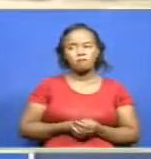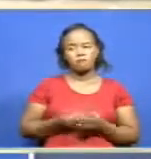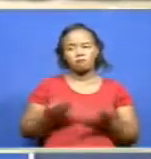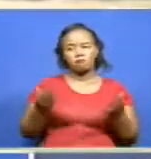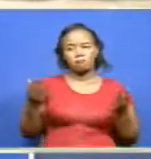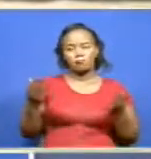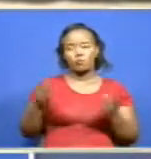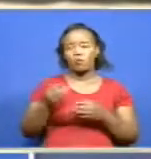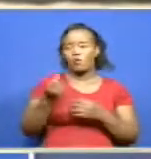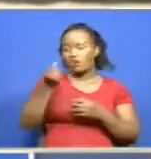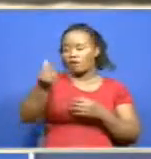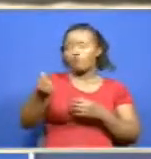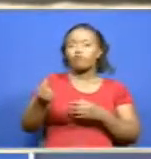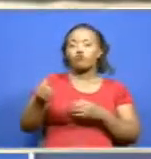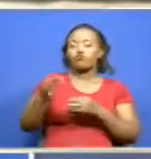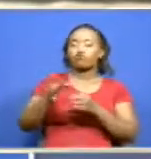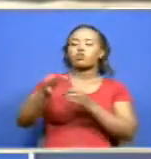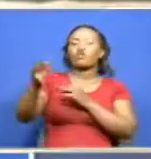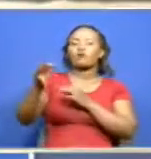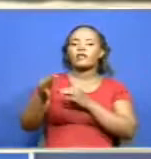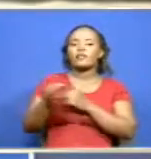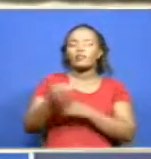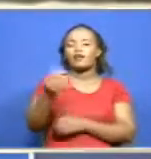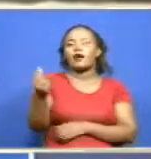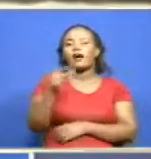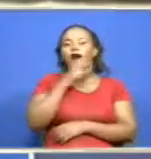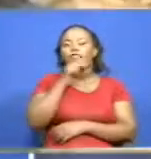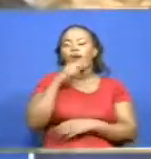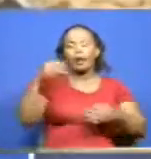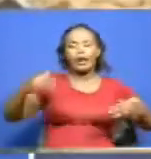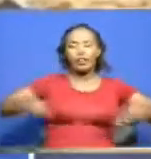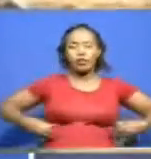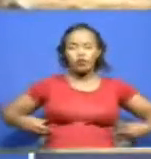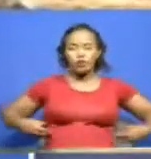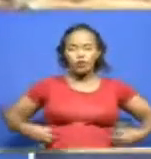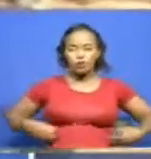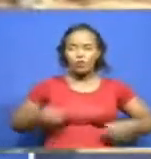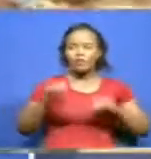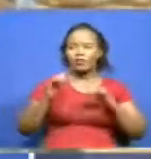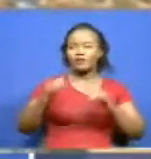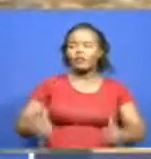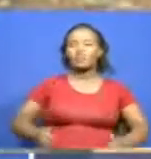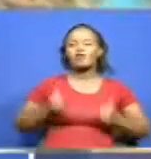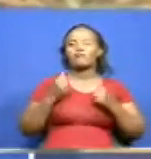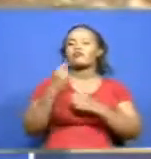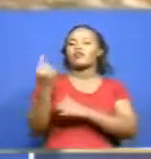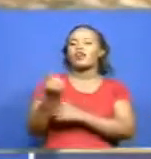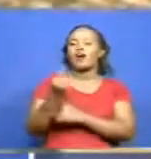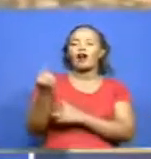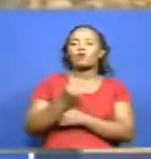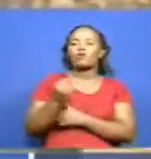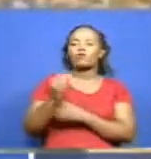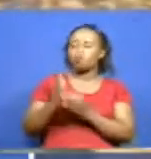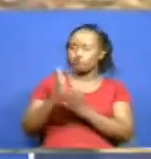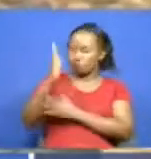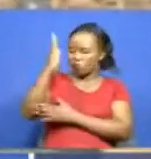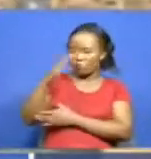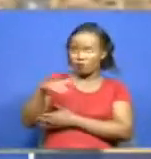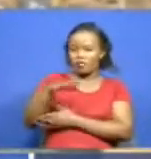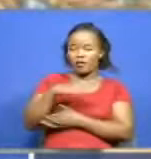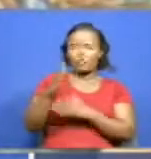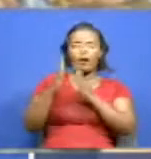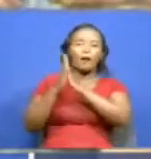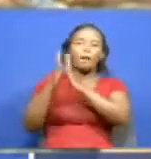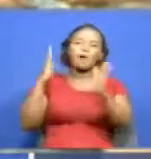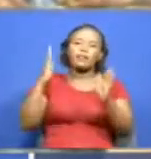Maili chache kutoka sehemu hiyo, mwanamume wa umri wa makamu anakaa peke yake pembeni mwa kituo cha mabasi cha Bamburi.